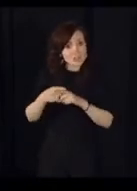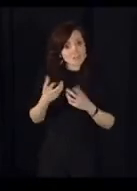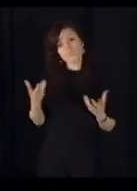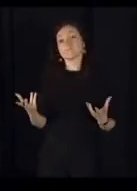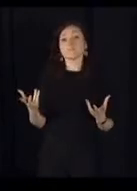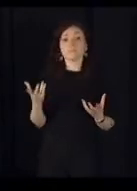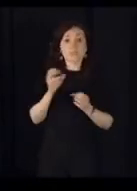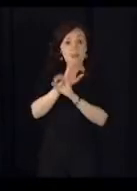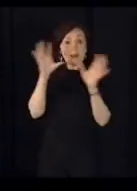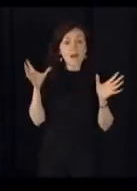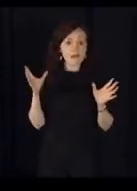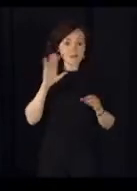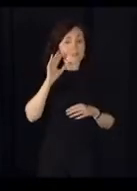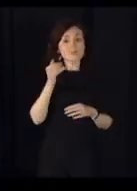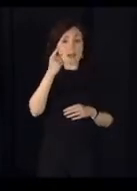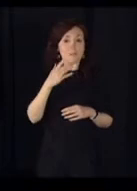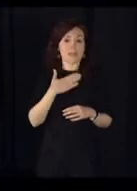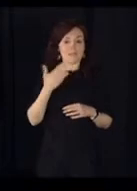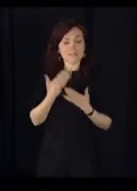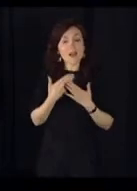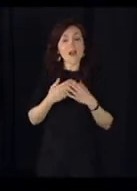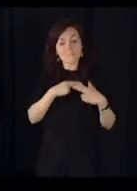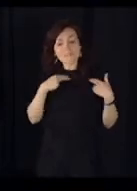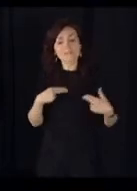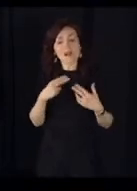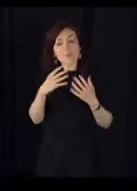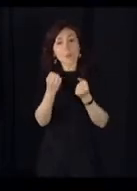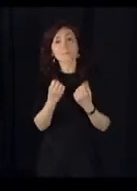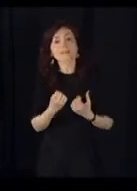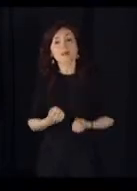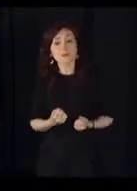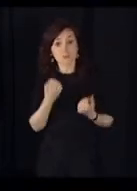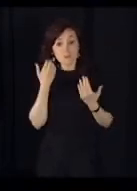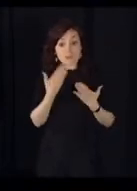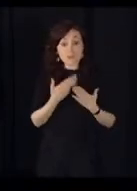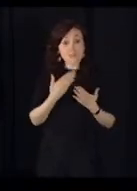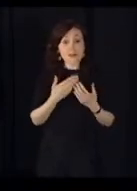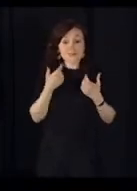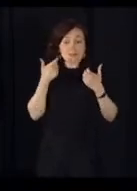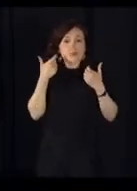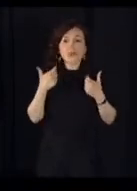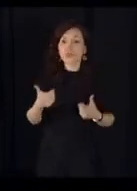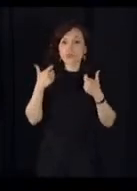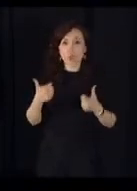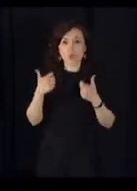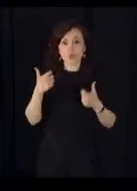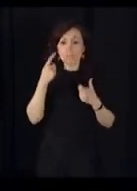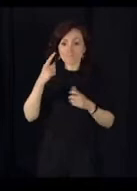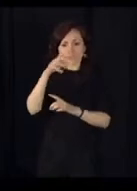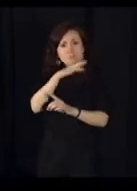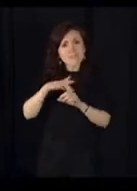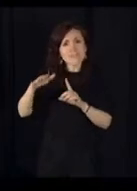je pense que le mécénat de compétences est une grande opportunité d'être acteur dans la